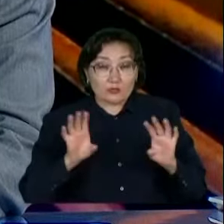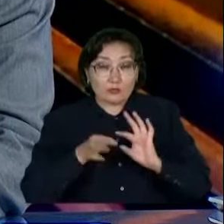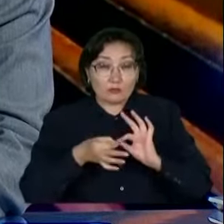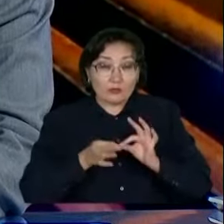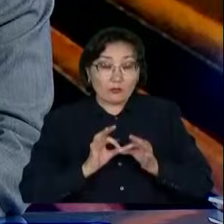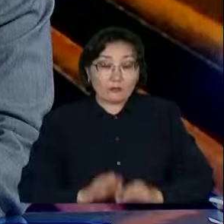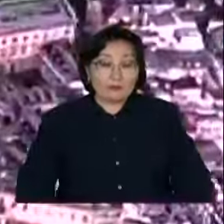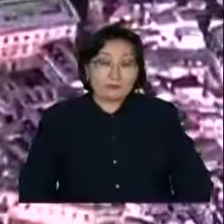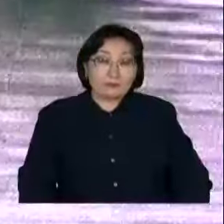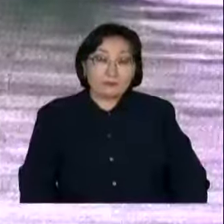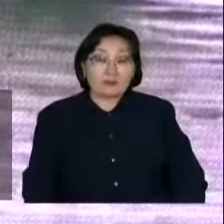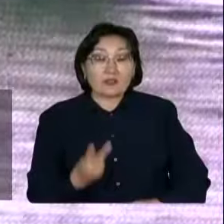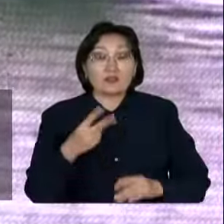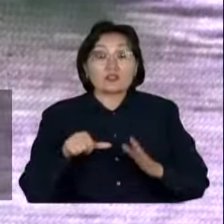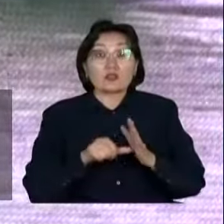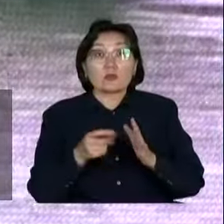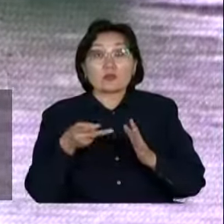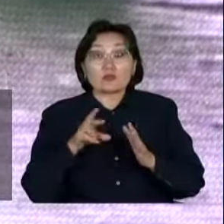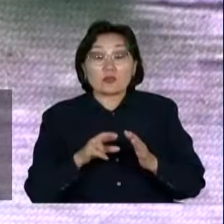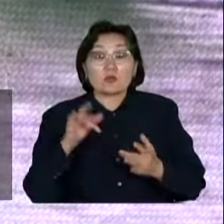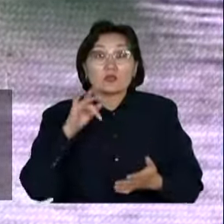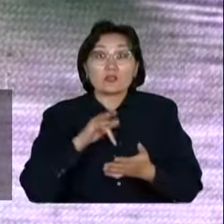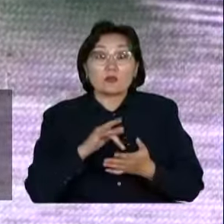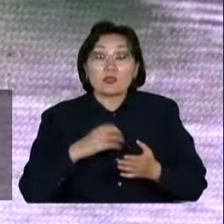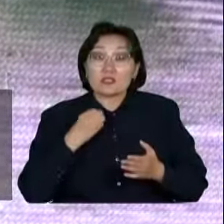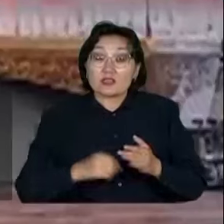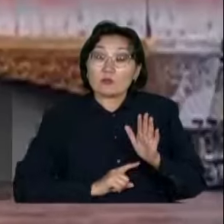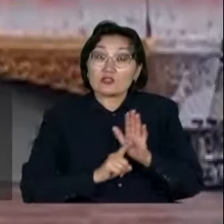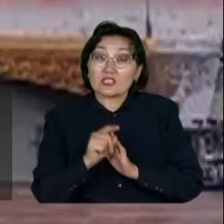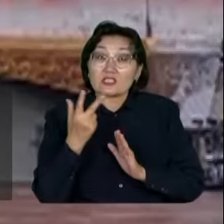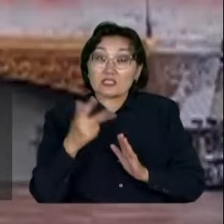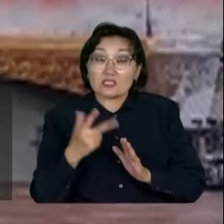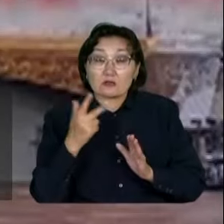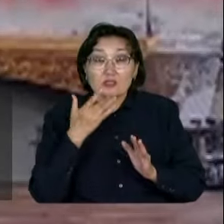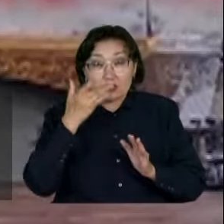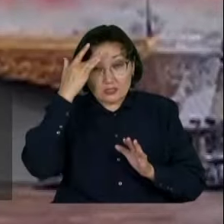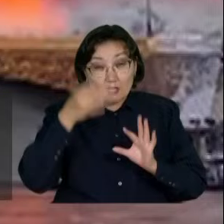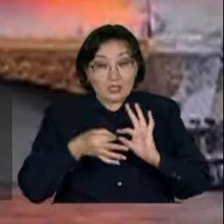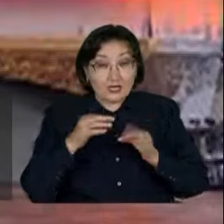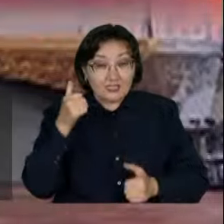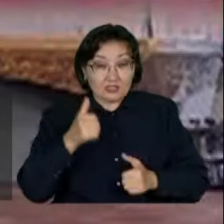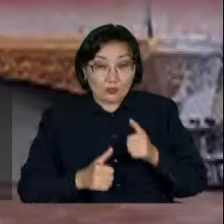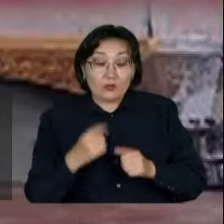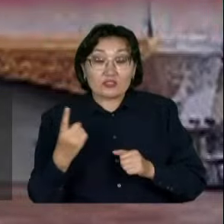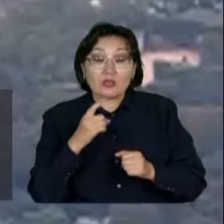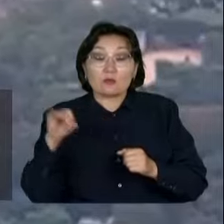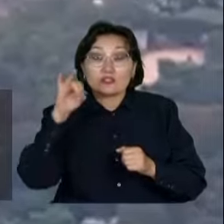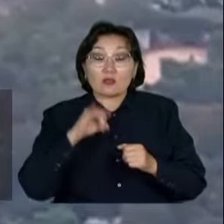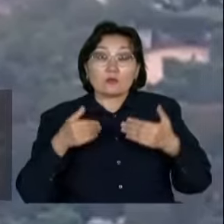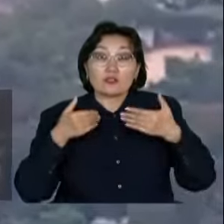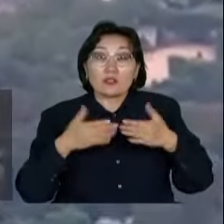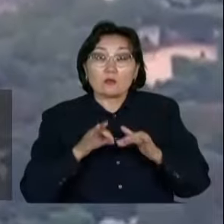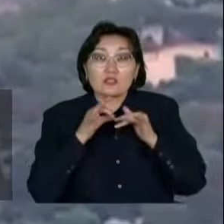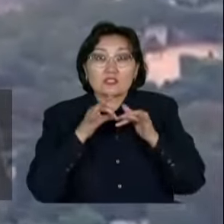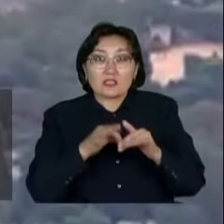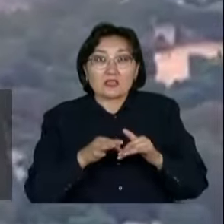подробнее. 26 июля в столице Франции стартовали 33-е летние Олимпийские игры. Впервые в истории открытие